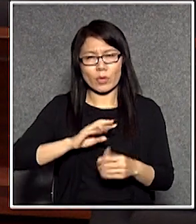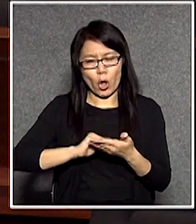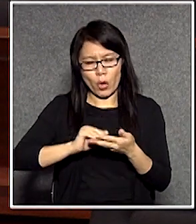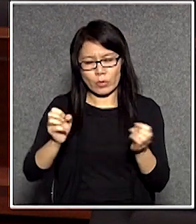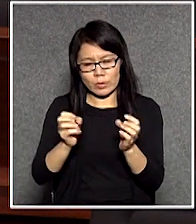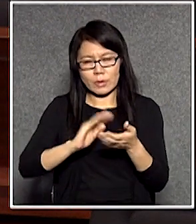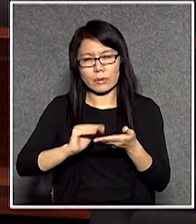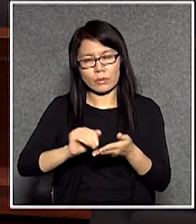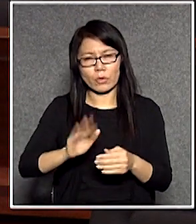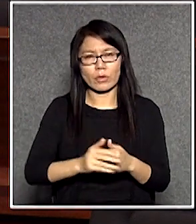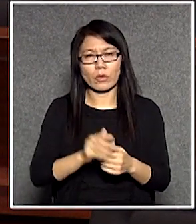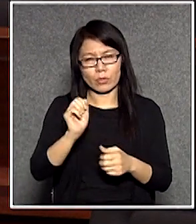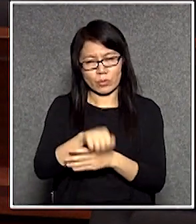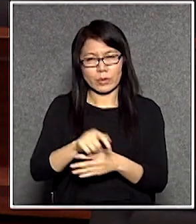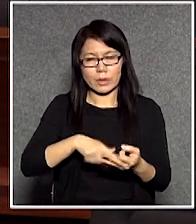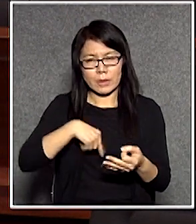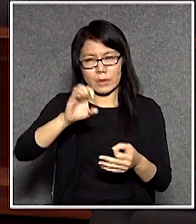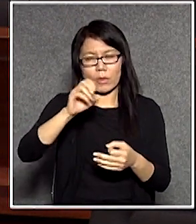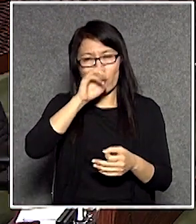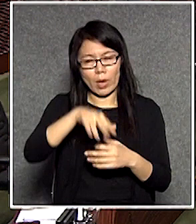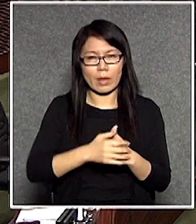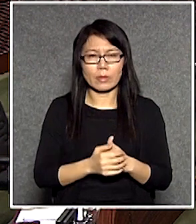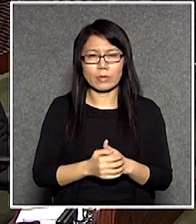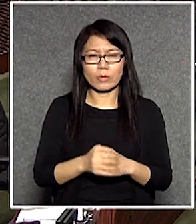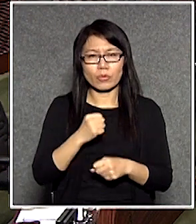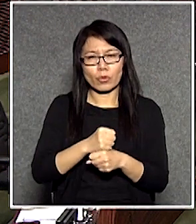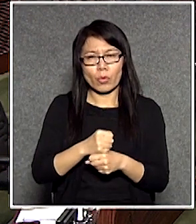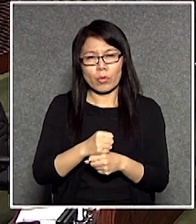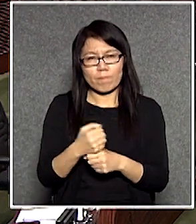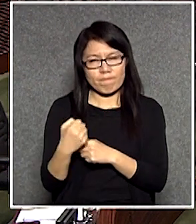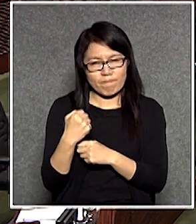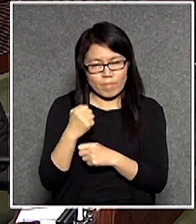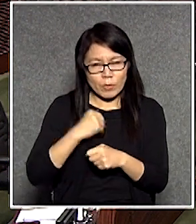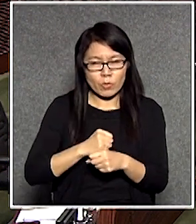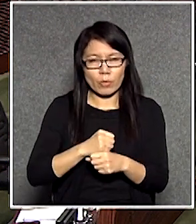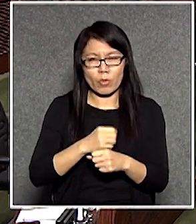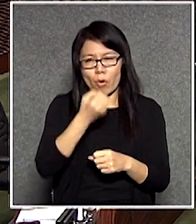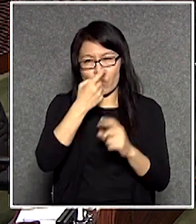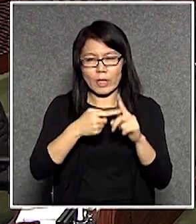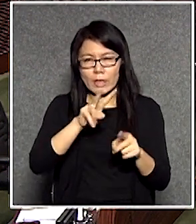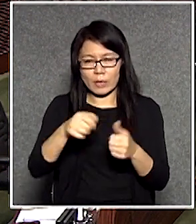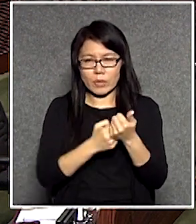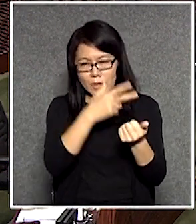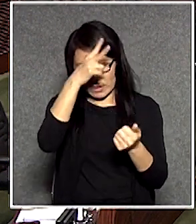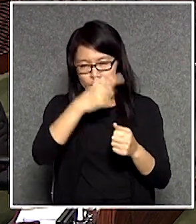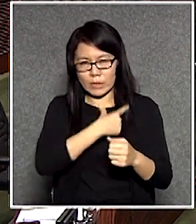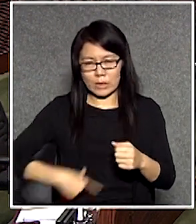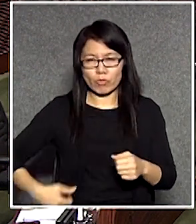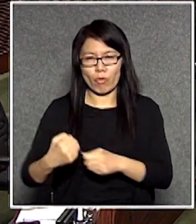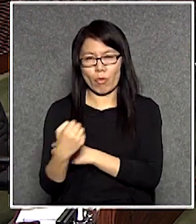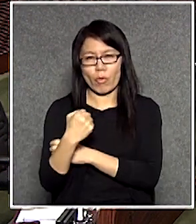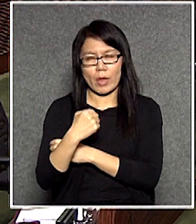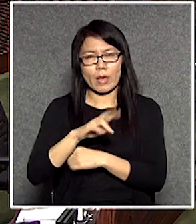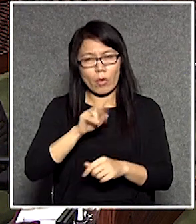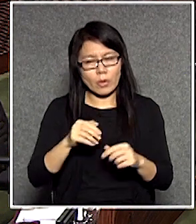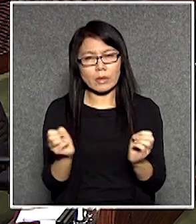同意陳婉嫻議員剛才說的，我們做得多少得多少，令到市民看到我們建制派的努力，只有充分的